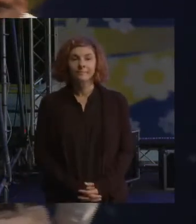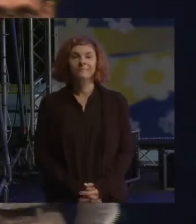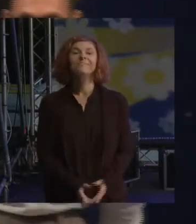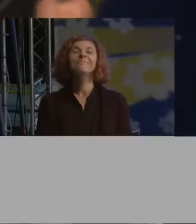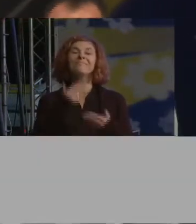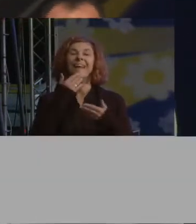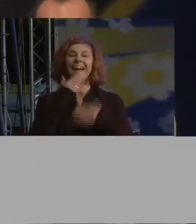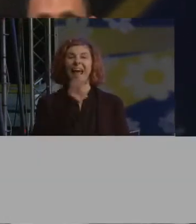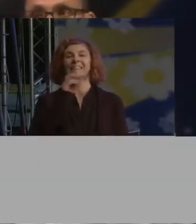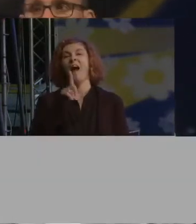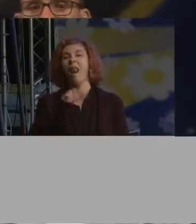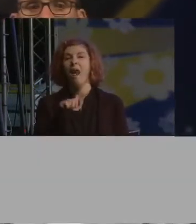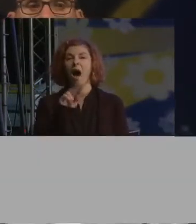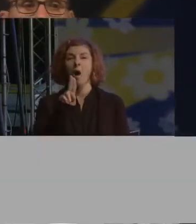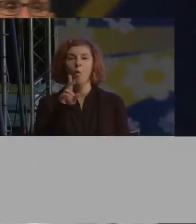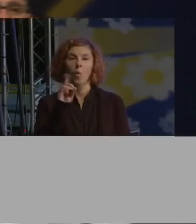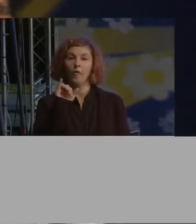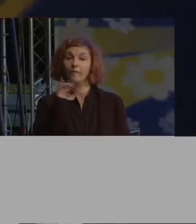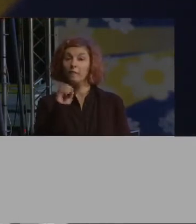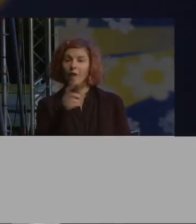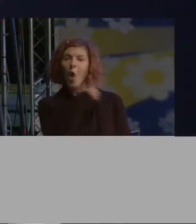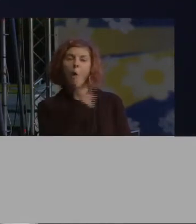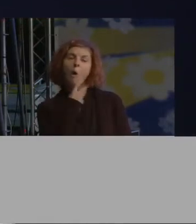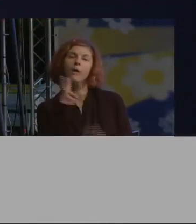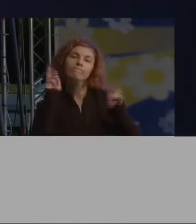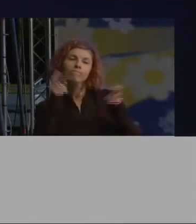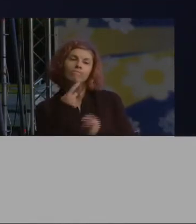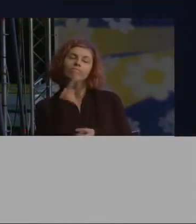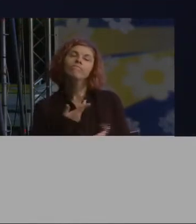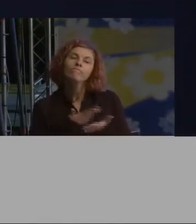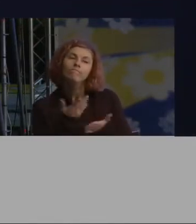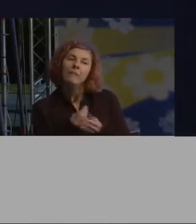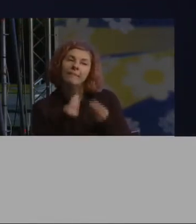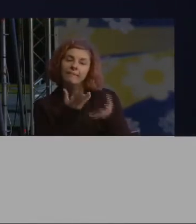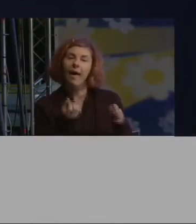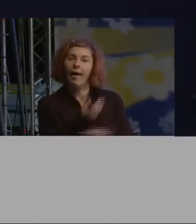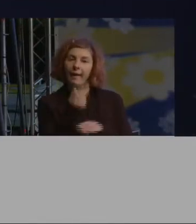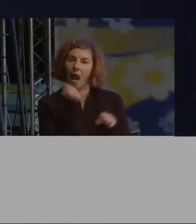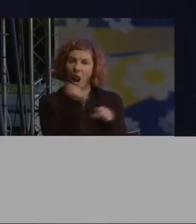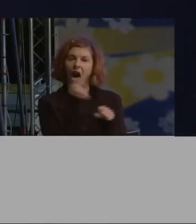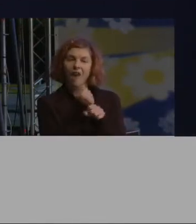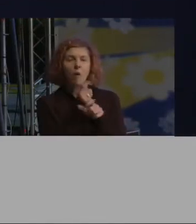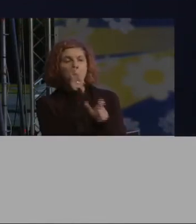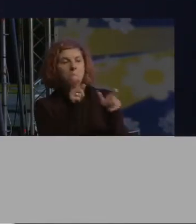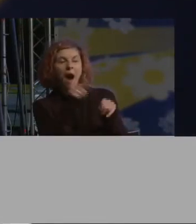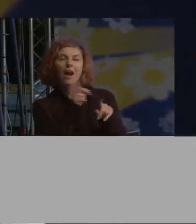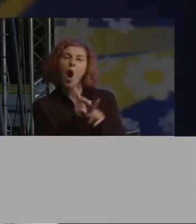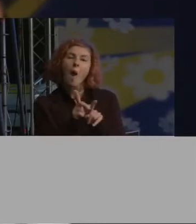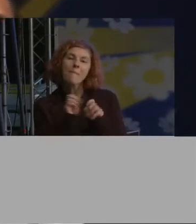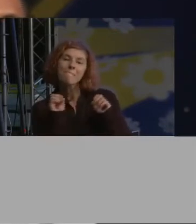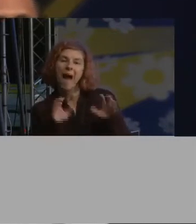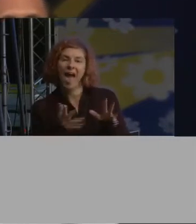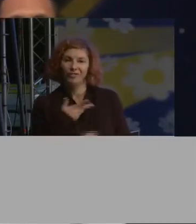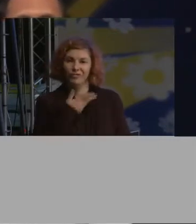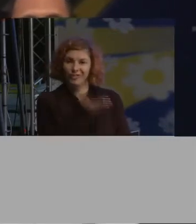grazie claudio hai parlato di creare lavoro e questa parola queste parole magiche sempre utilizzate dalla